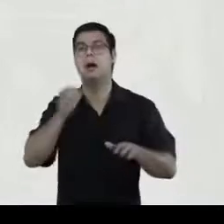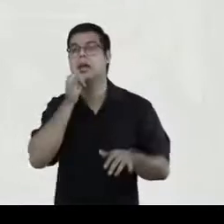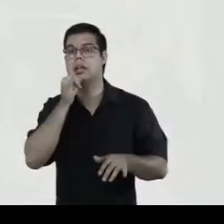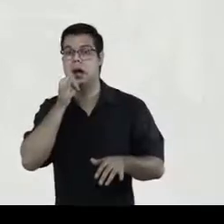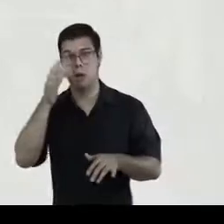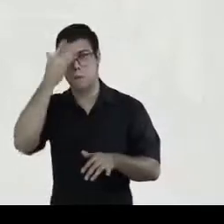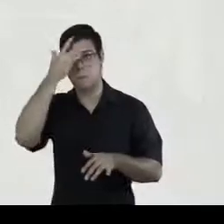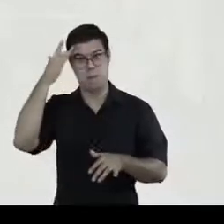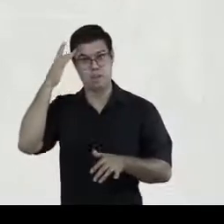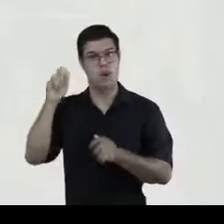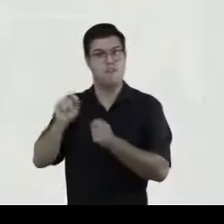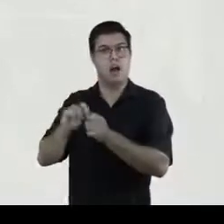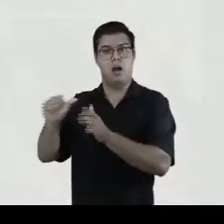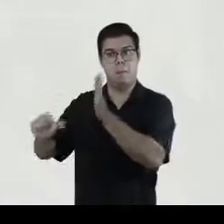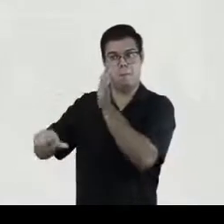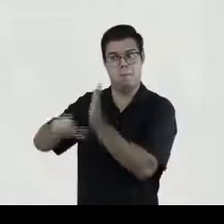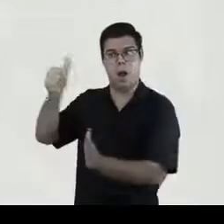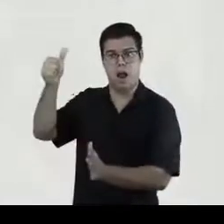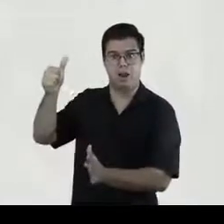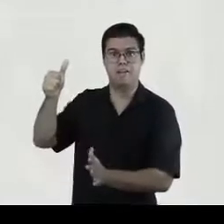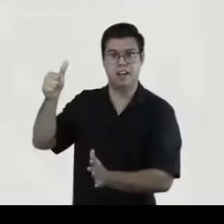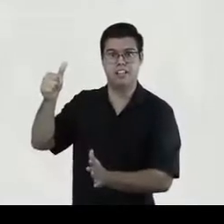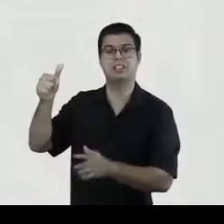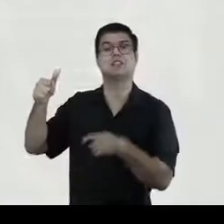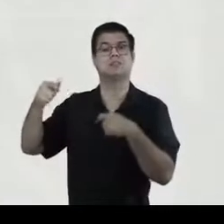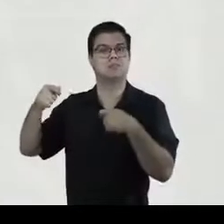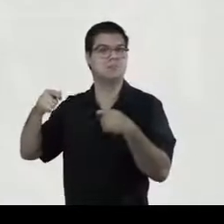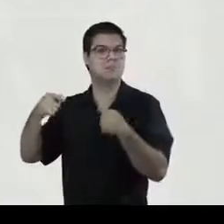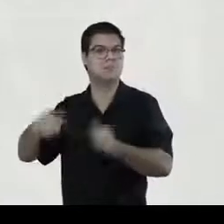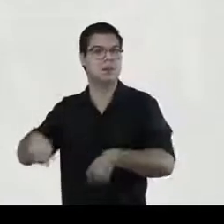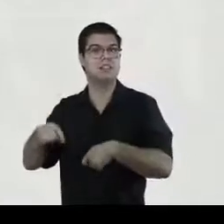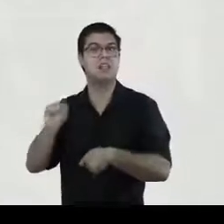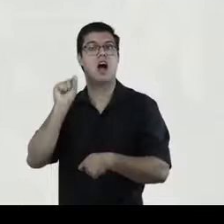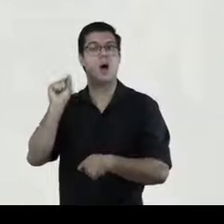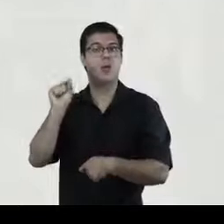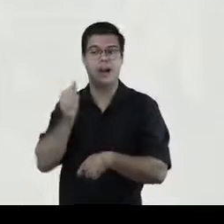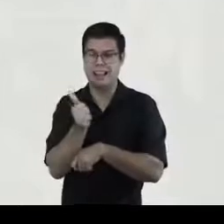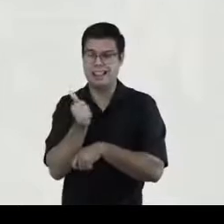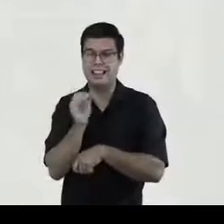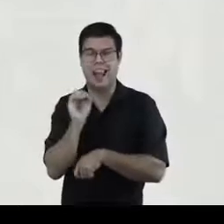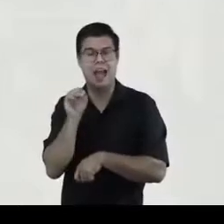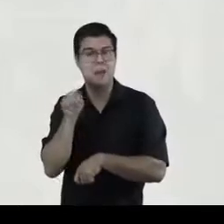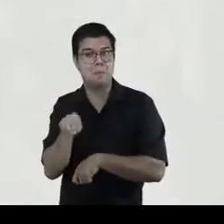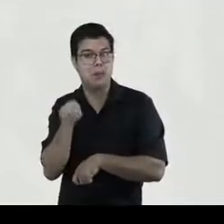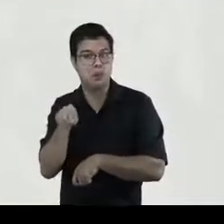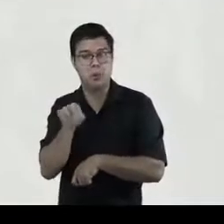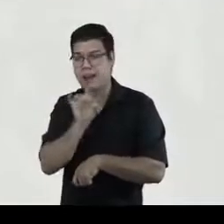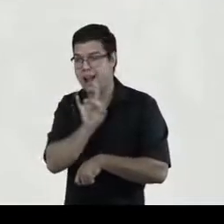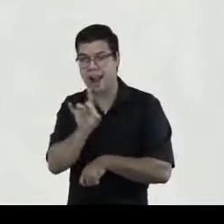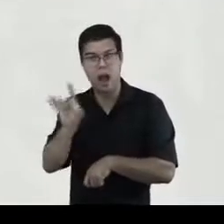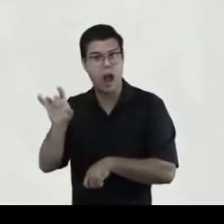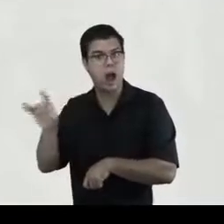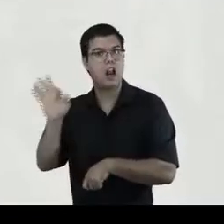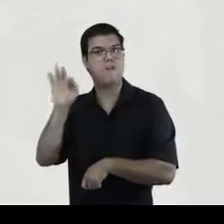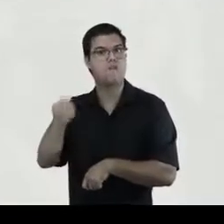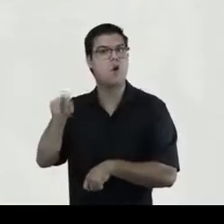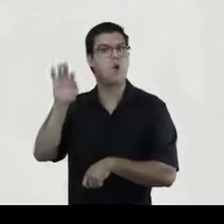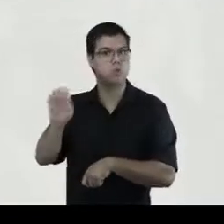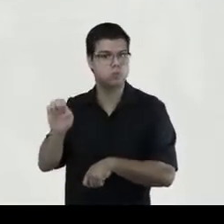Minuten pro bestimmter Type rechnen muss. Und es kann jederzeit sein, dass irgendetwas schief geht und man mehrere Stunden dafür braucht.